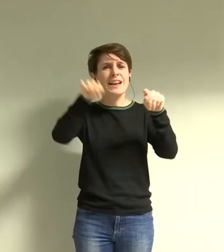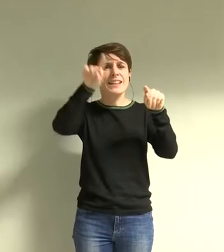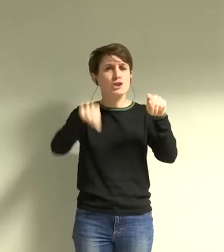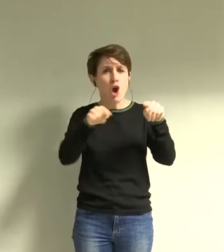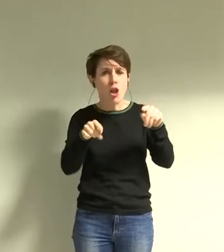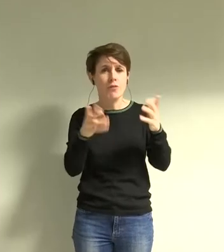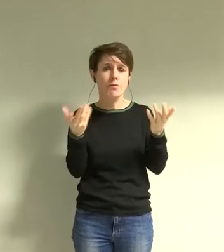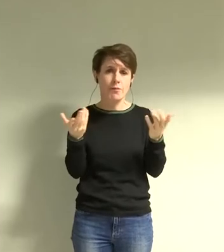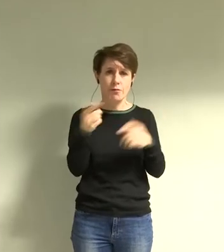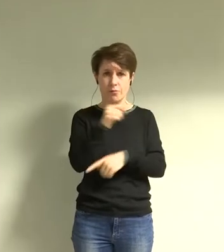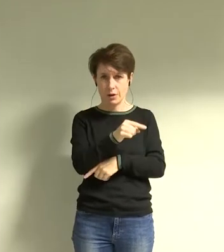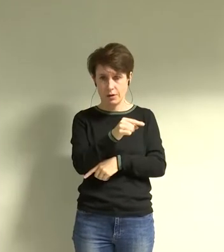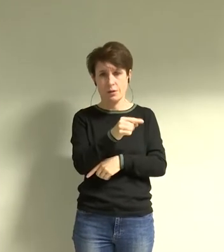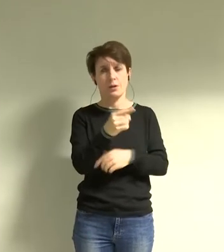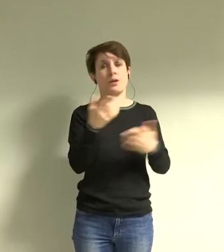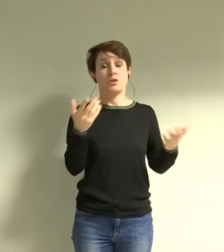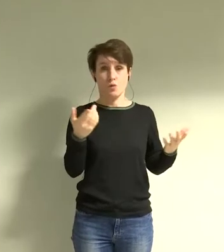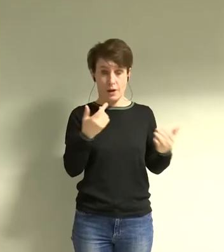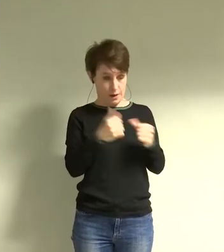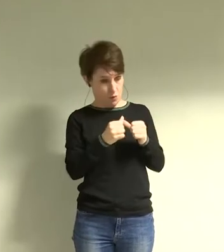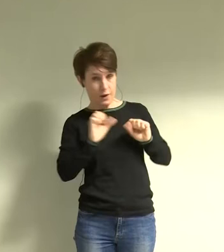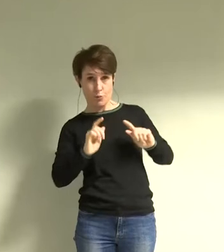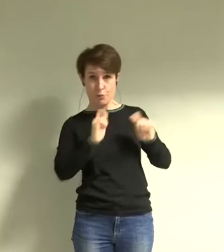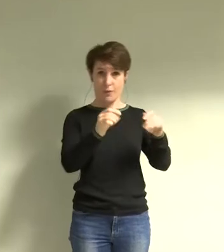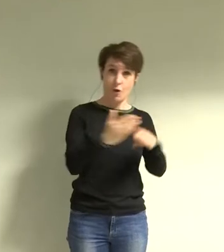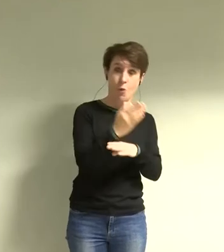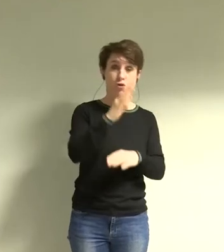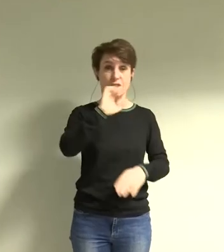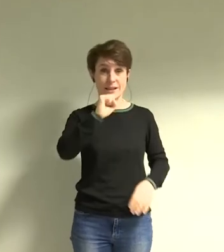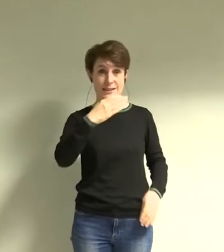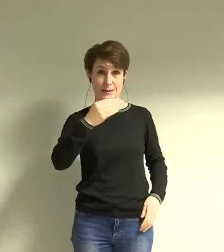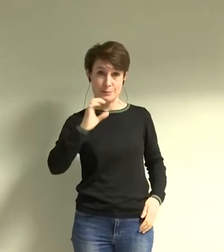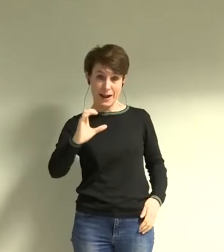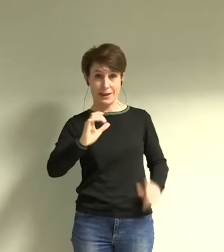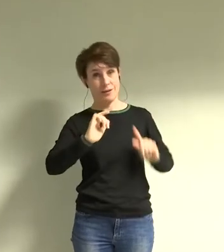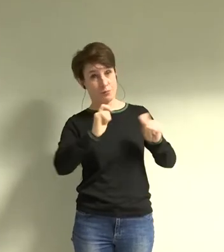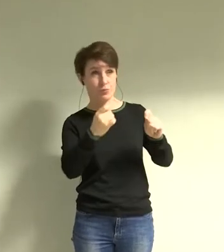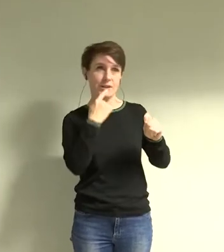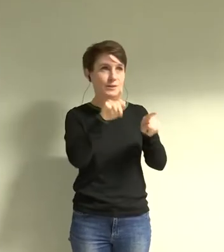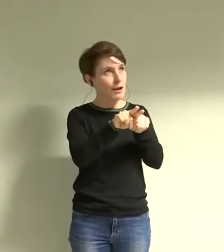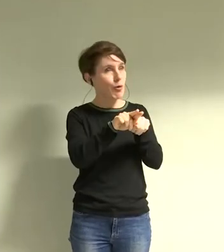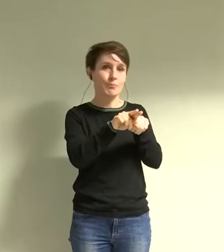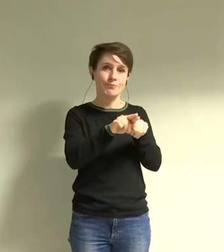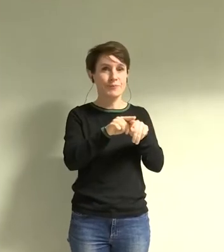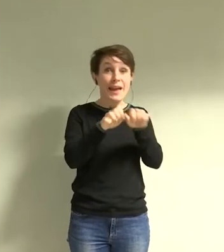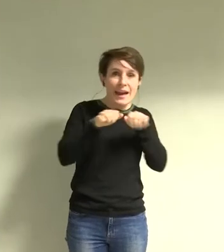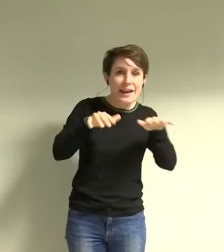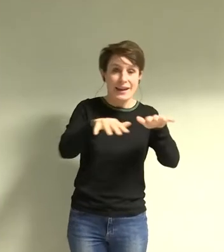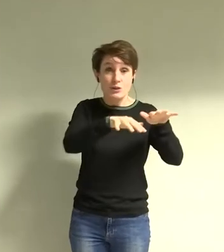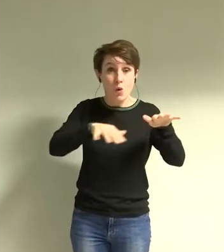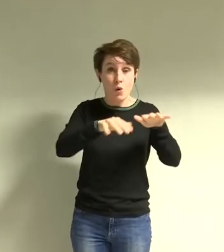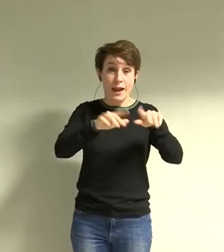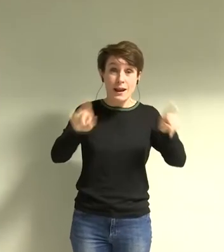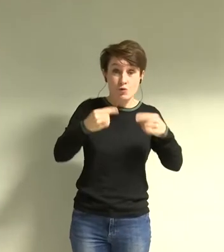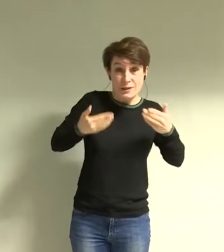l'outil donc à même de porter un projet de ce mac et de jouer son rôle de structuration et de fédérations du réseau local des musiques actuelles et